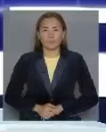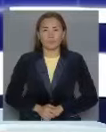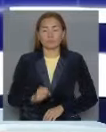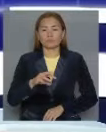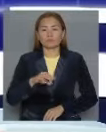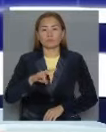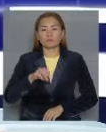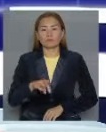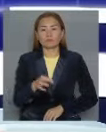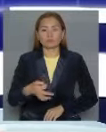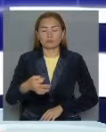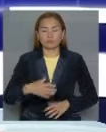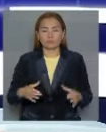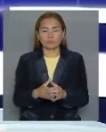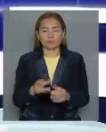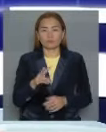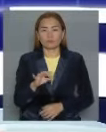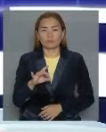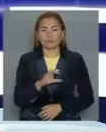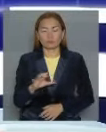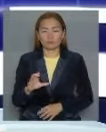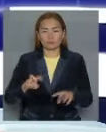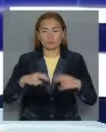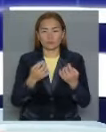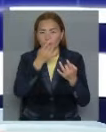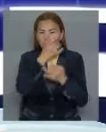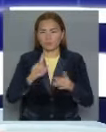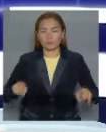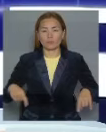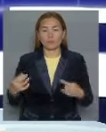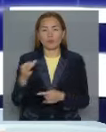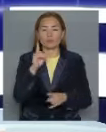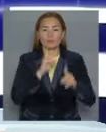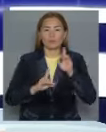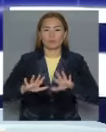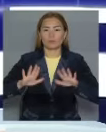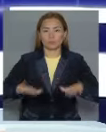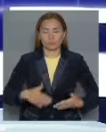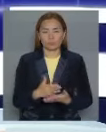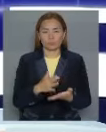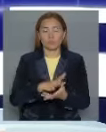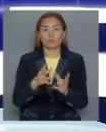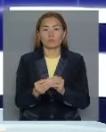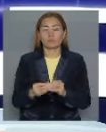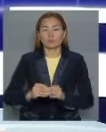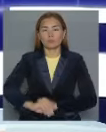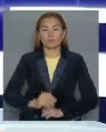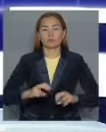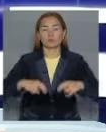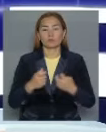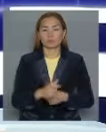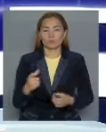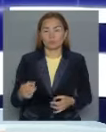Аманат партиясының облыстық филиалында мирас азаматтық қоғам мен мәдениетті дамыту жөніндегі кеңестің отырысы өтті. Отырысқа қоғамдық қор